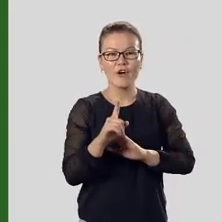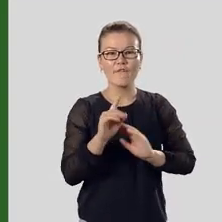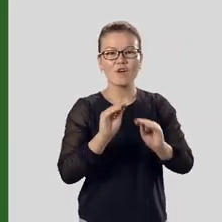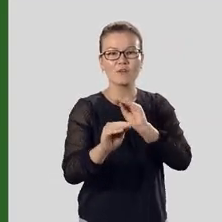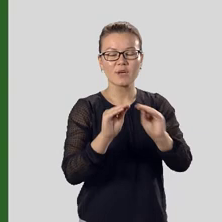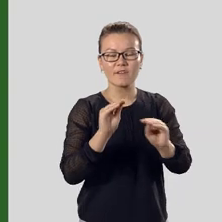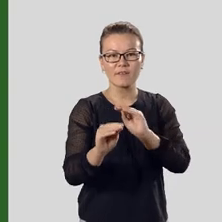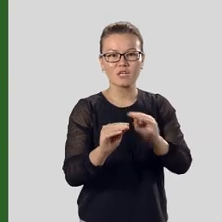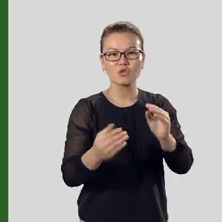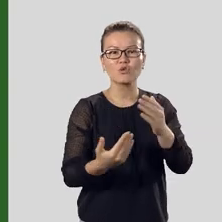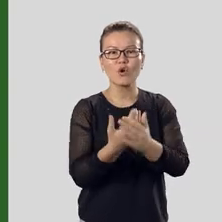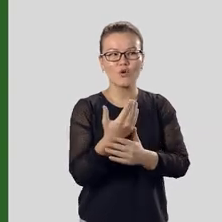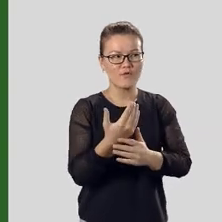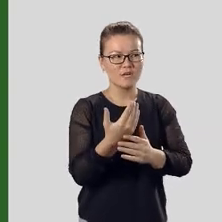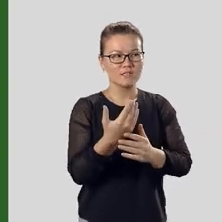звездной системы.